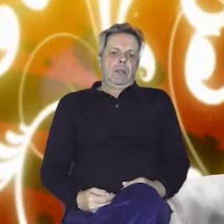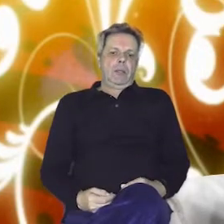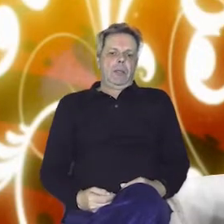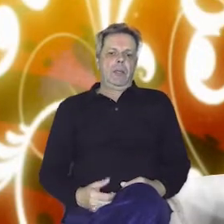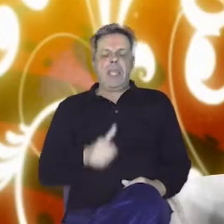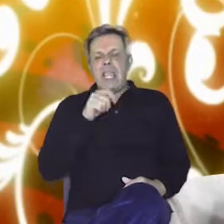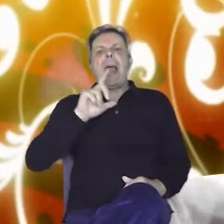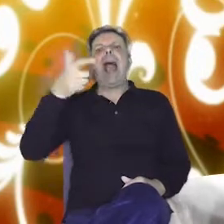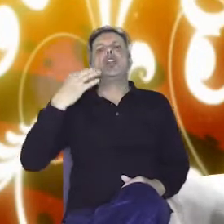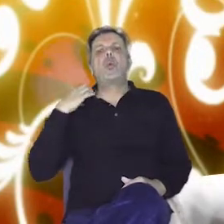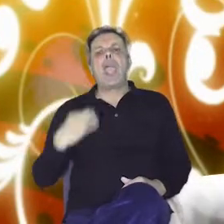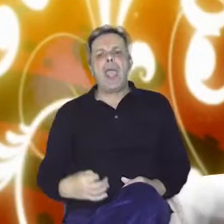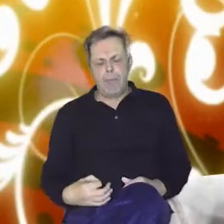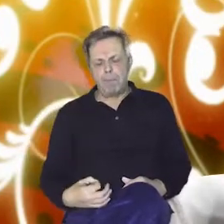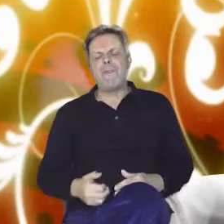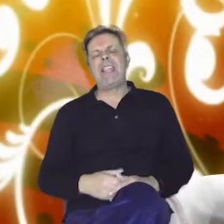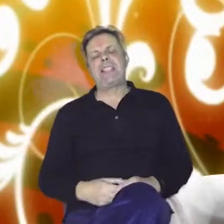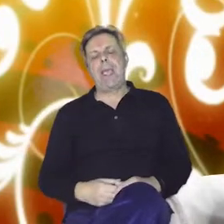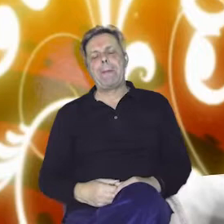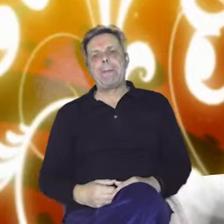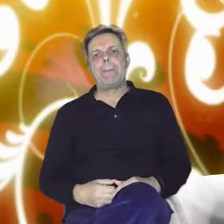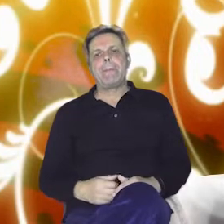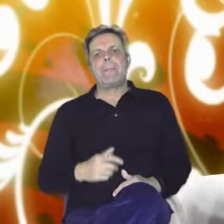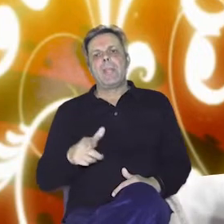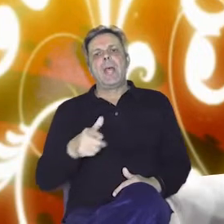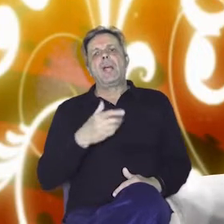profesiju liječničku. To ste prekrasno